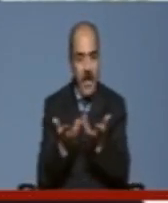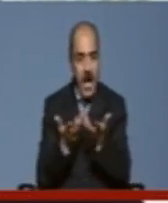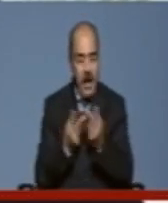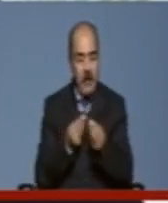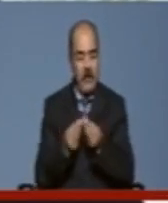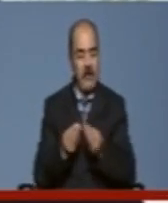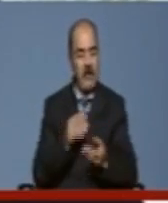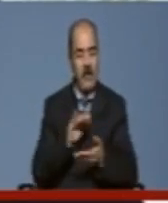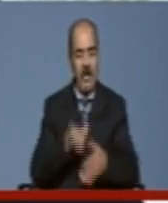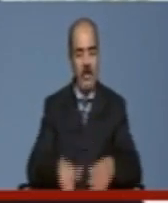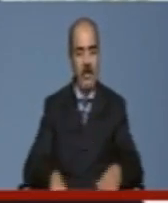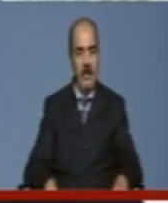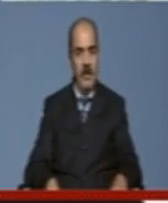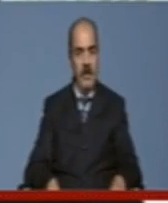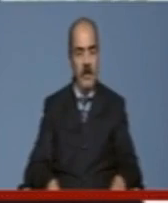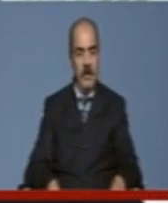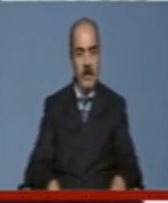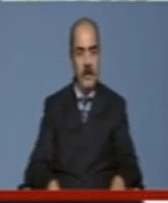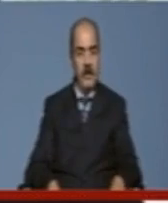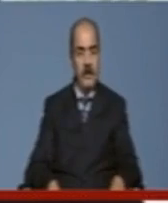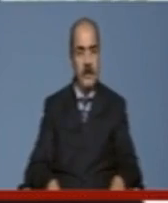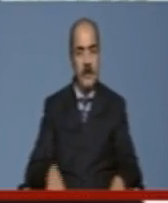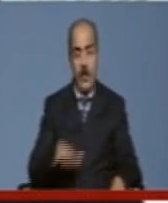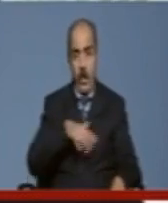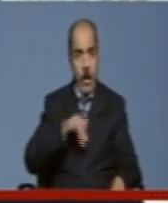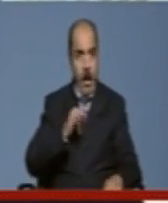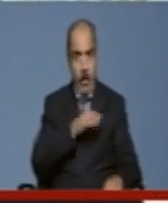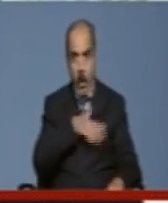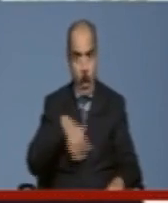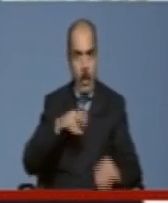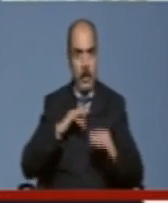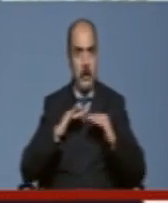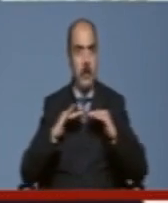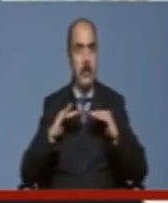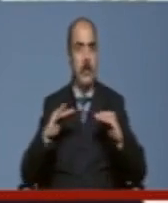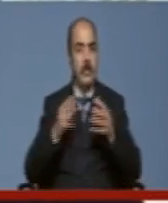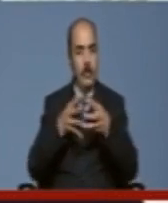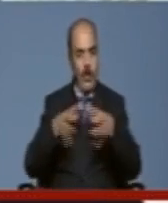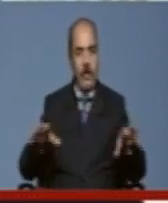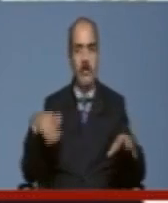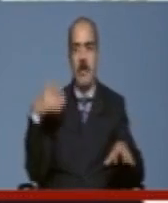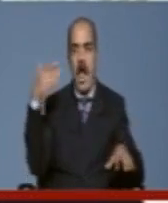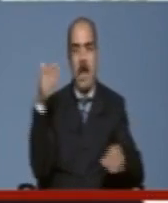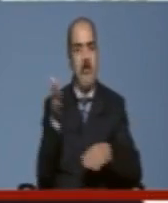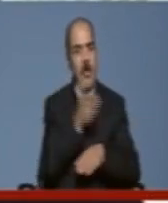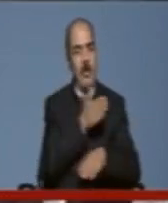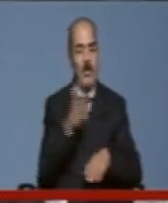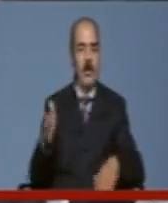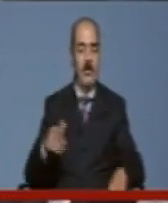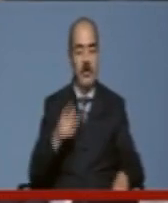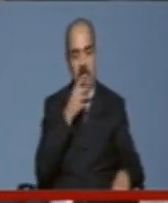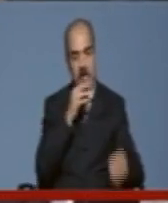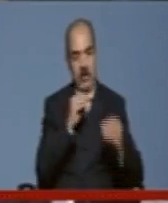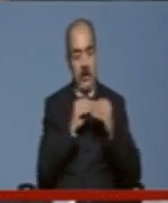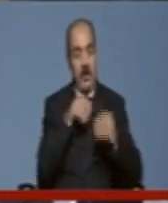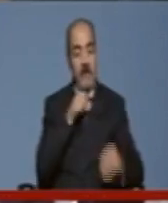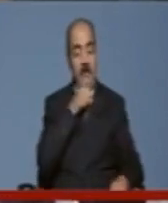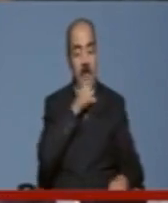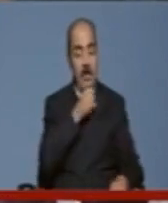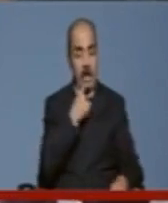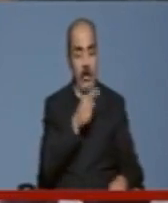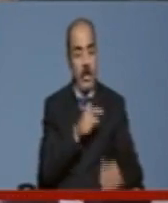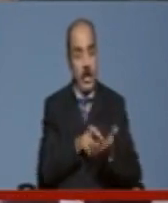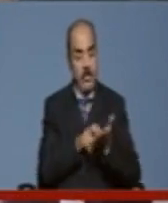السلام في المنطقة فيما يخص حل الدولتين. توافقنا مع فخامة الرئيس على احنا نتحرك